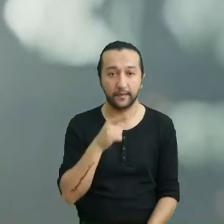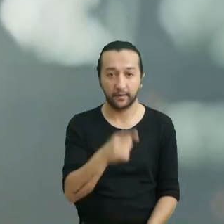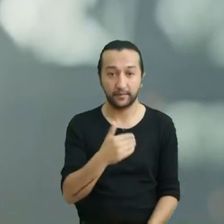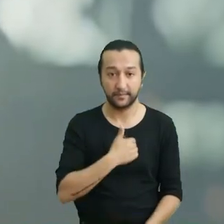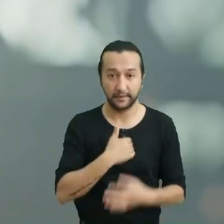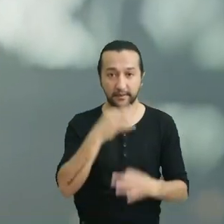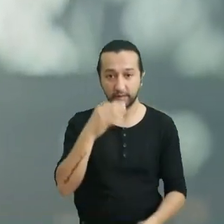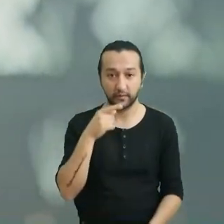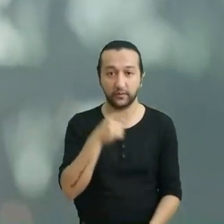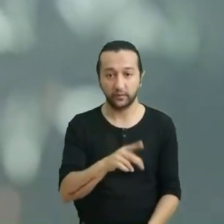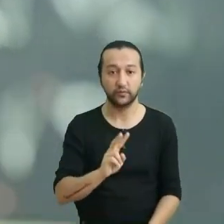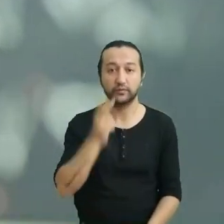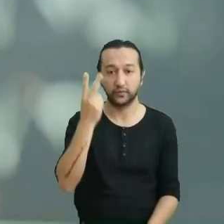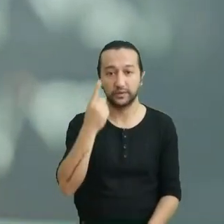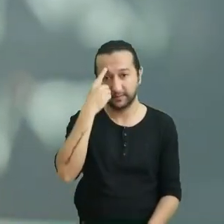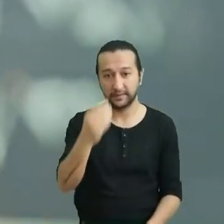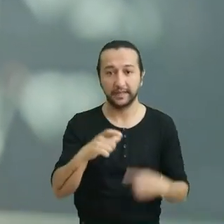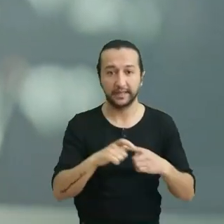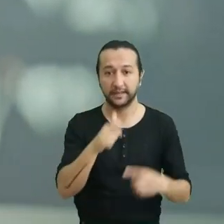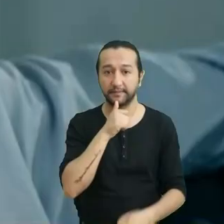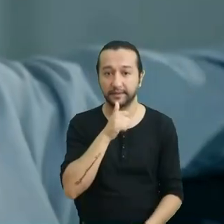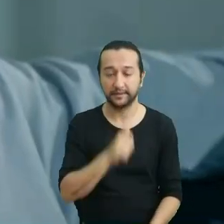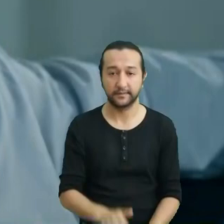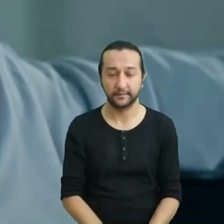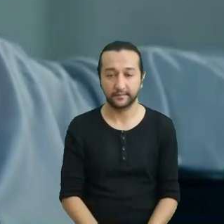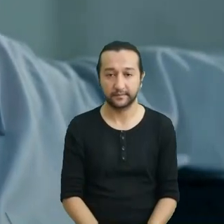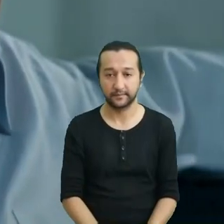İşte ben o mucizeyim Ender Bey.